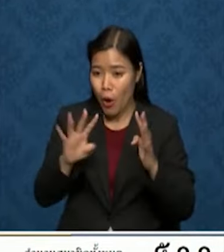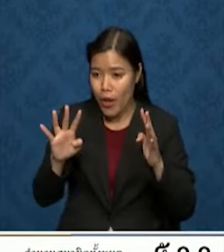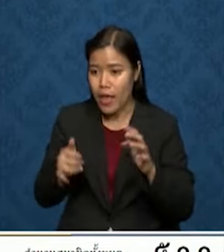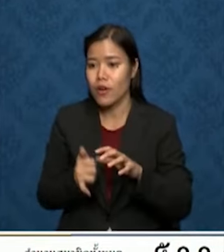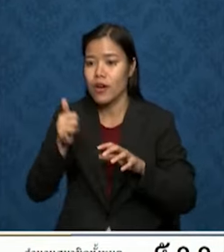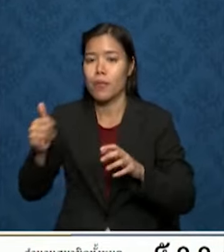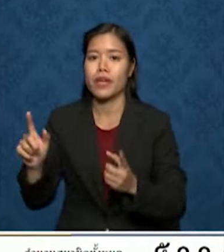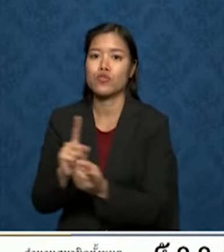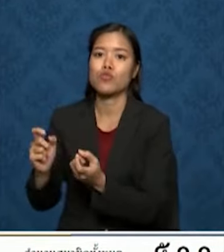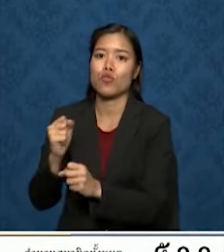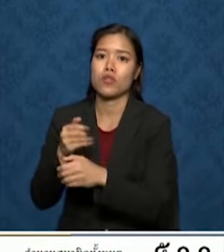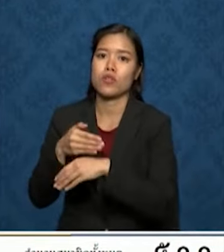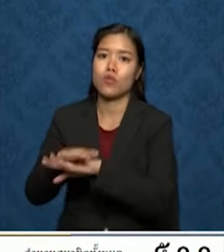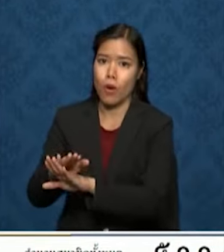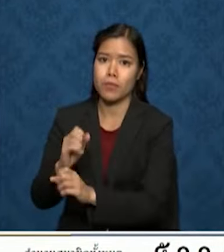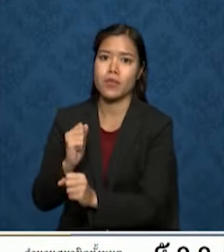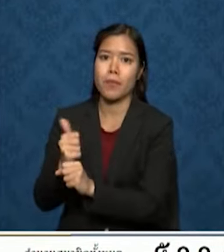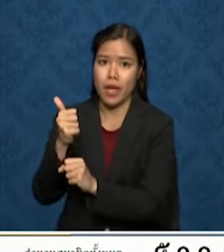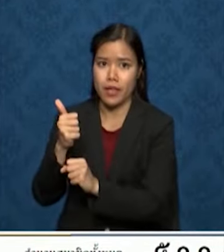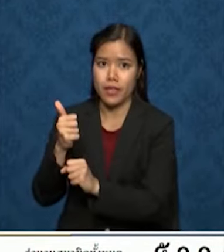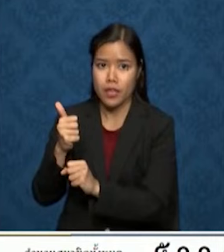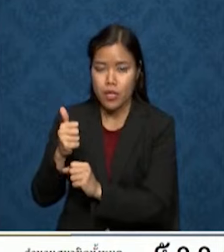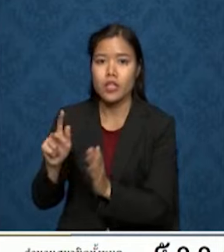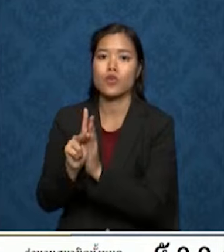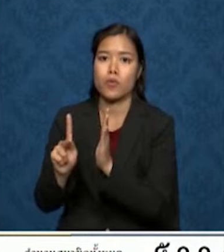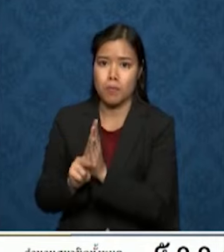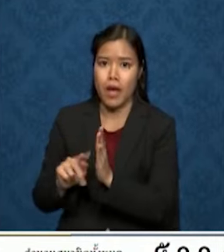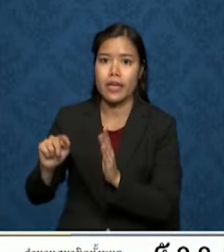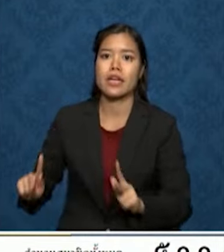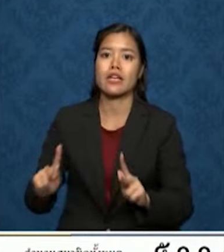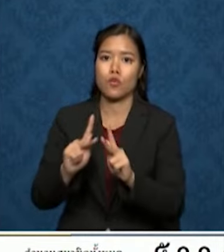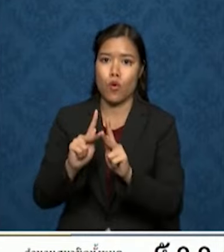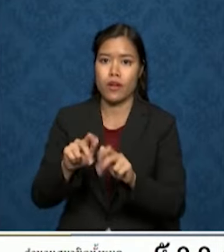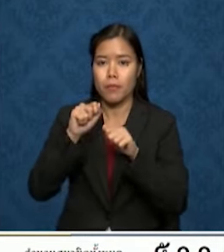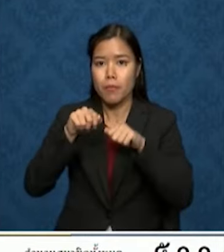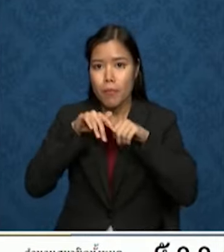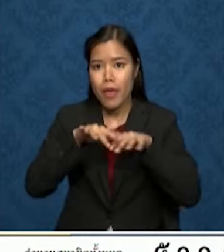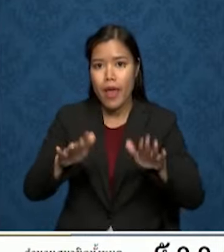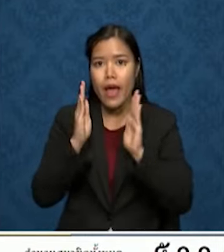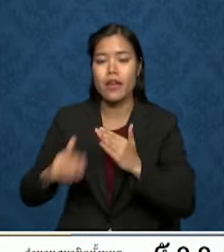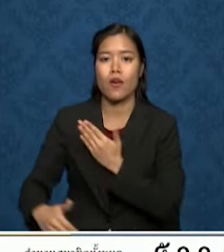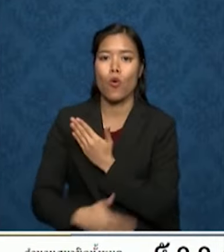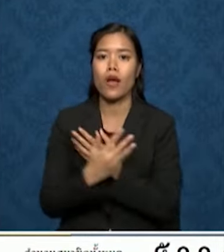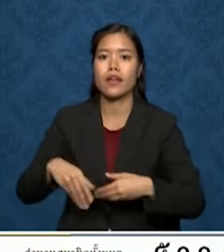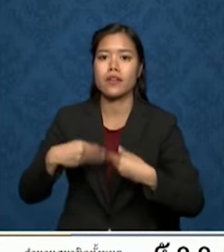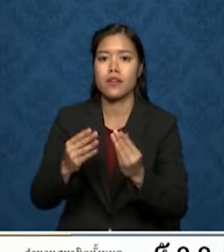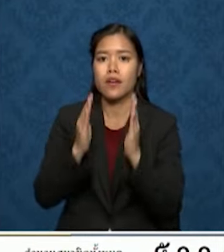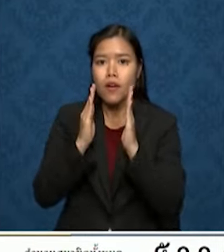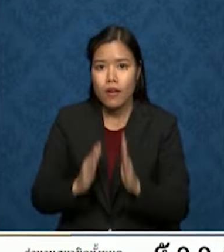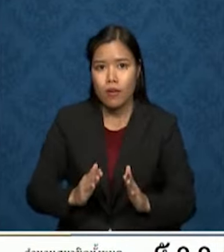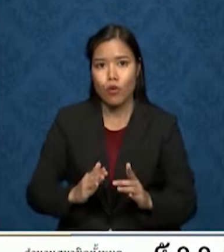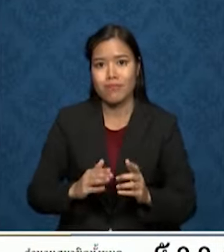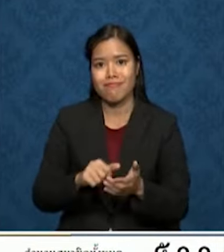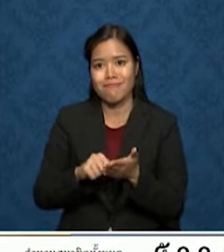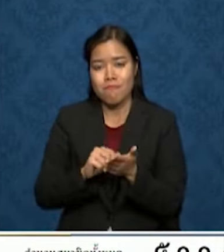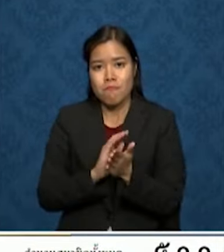คไม่เป็คละดีครับเขาเลยออกกกระซวงนออกมาเพื่อเปิดโอกาศใหคนเหนนั้เข้สู่กนมับัเพราเขาชื่อวาการมัน